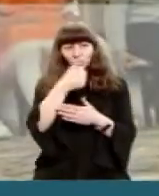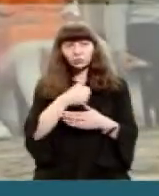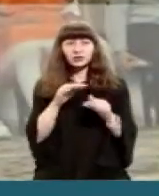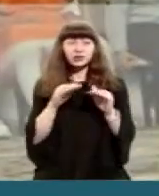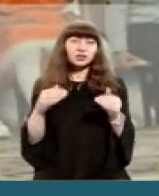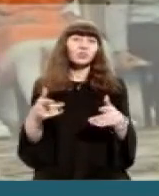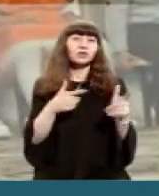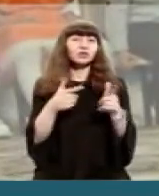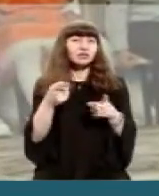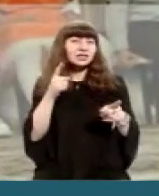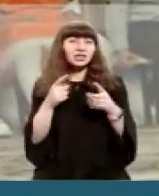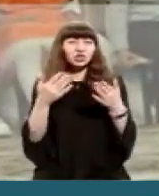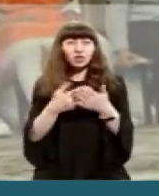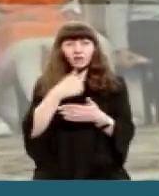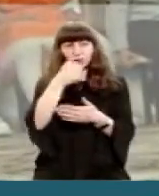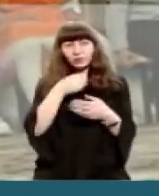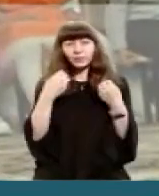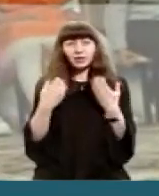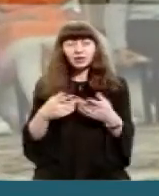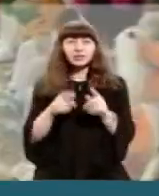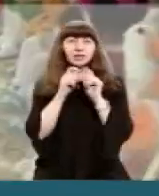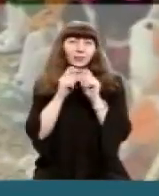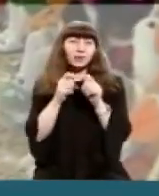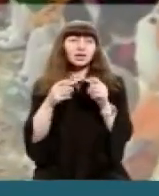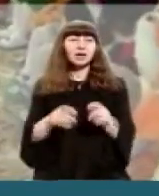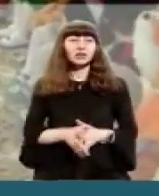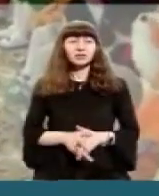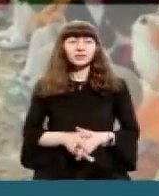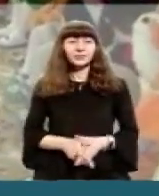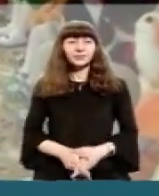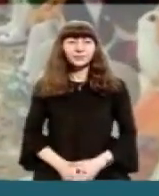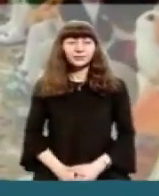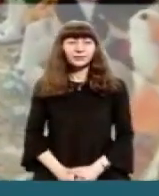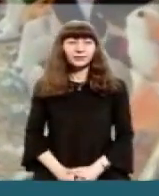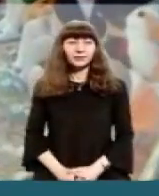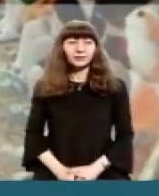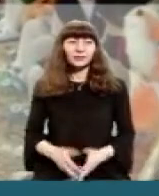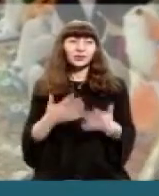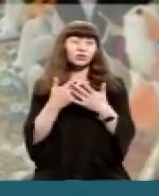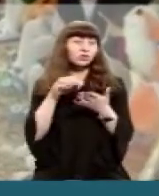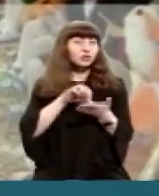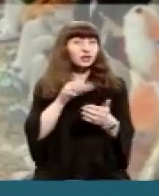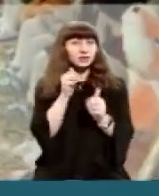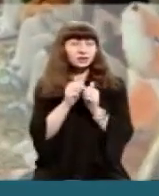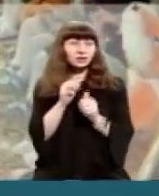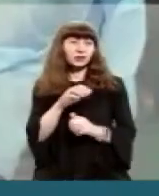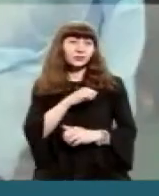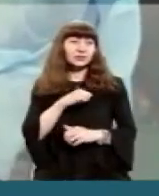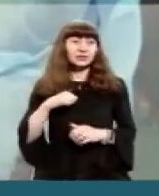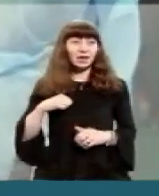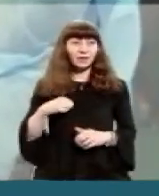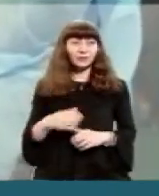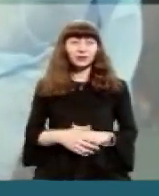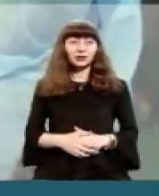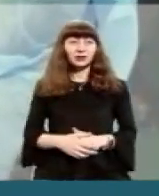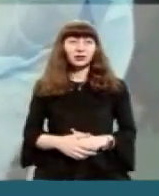детям-сиротам устраивает настоящий новогодний праздник, дарят подарки и устраивает веселое представление. Активными участниками которого являются они сами. Ведь